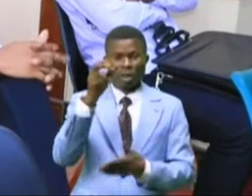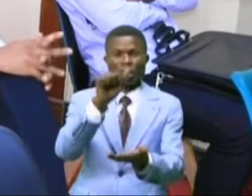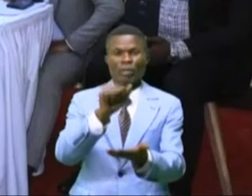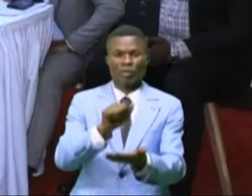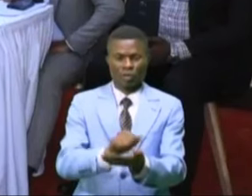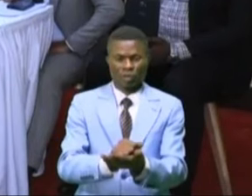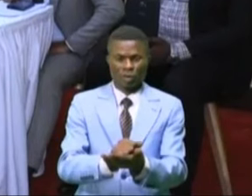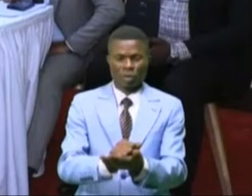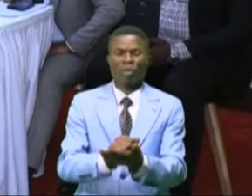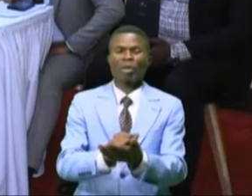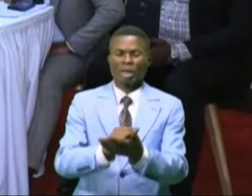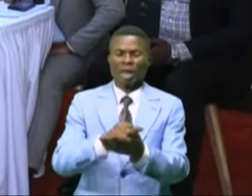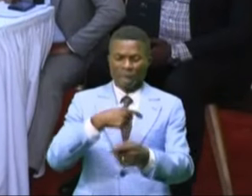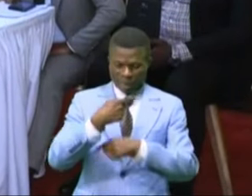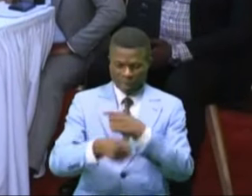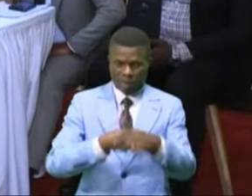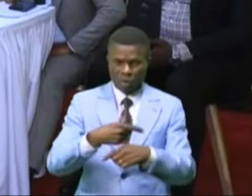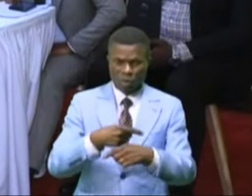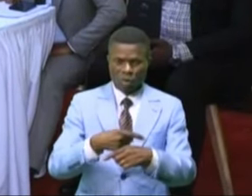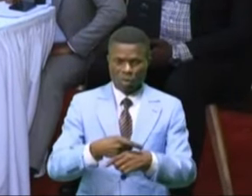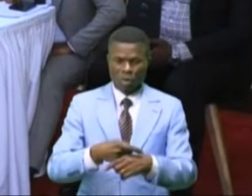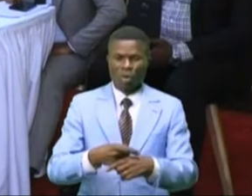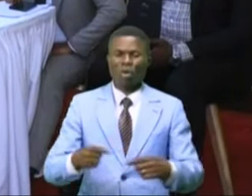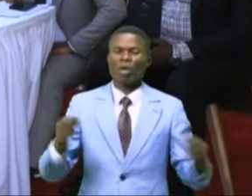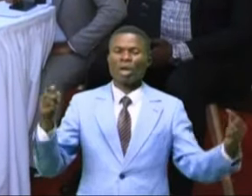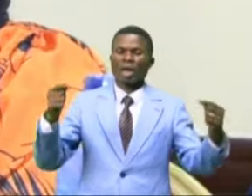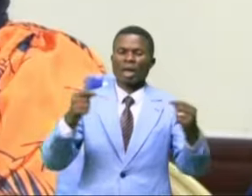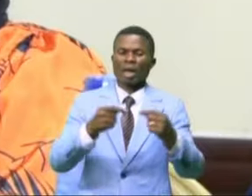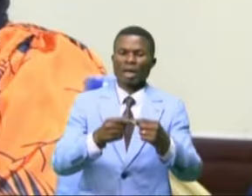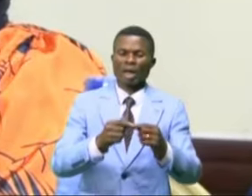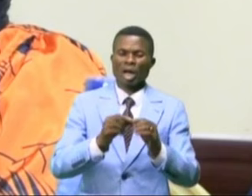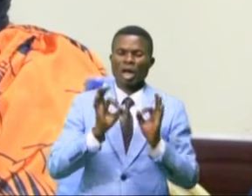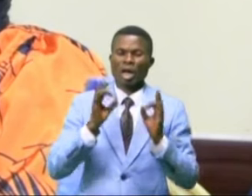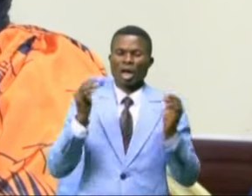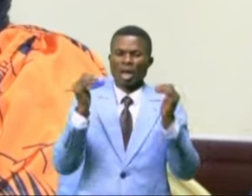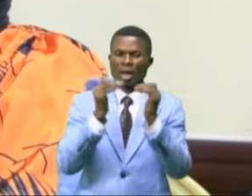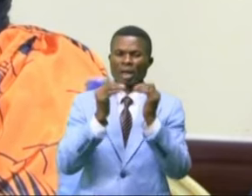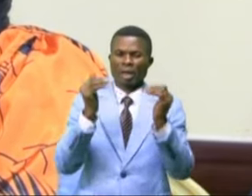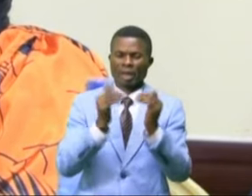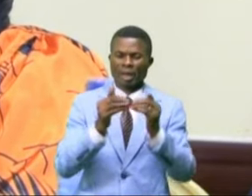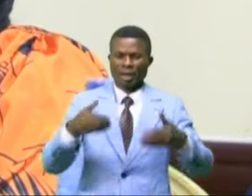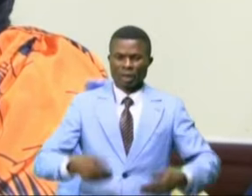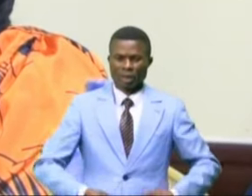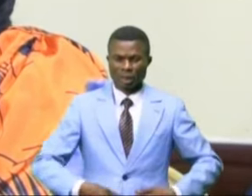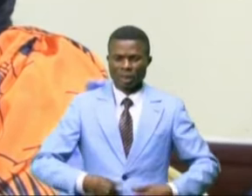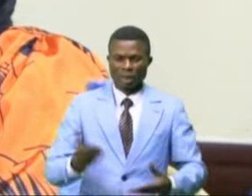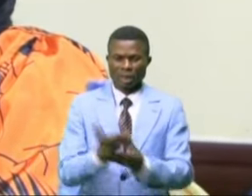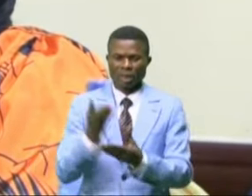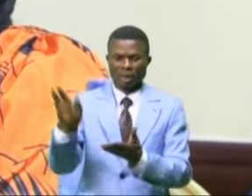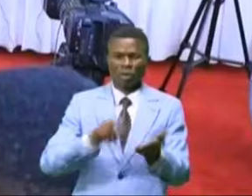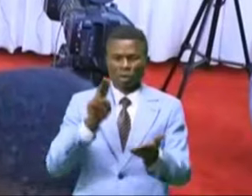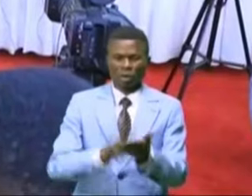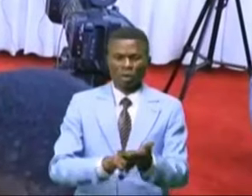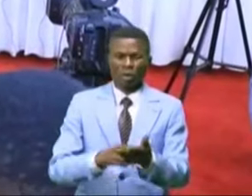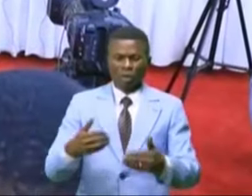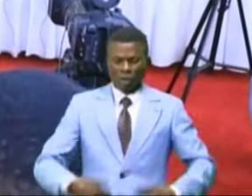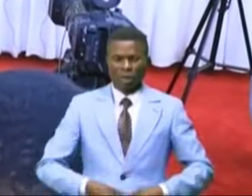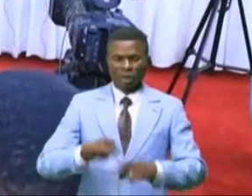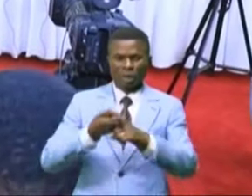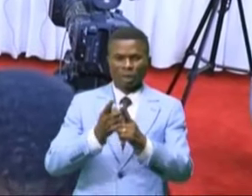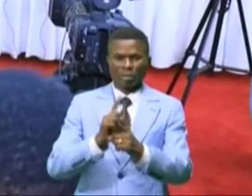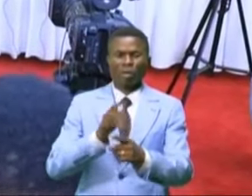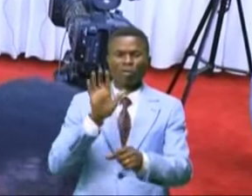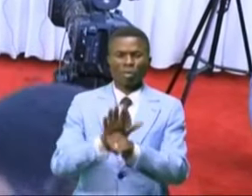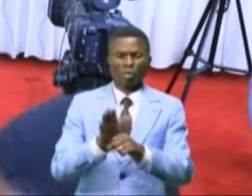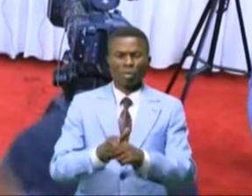qui vient d'enfanter le Front commun de la jeunesse dont la charte est signée par les jeunes venus des différentes